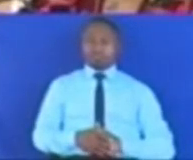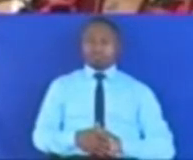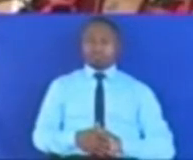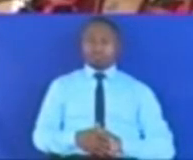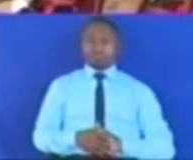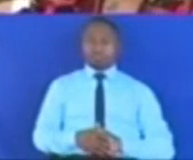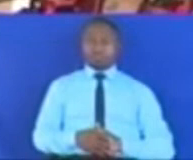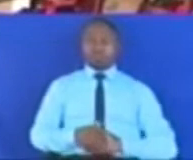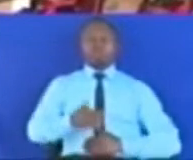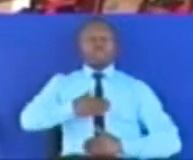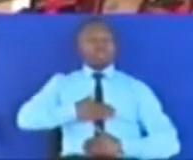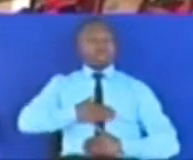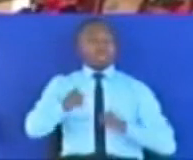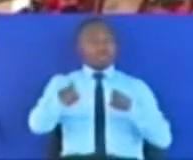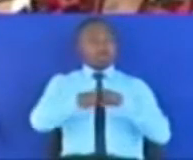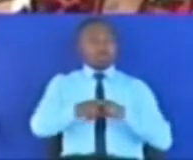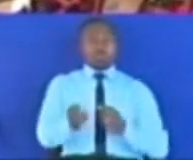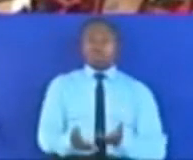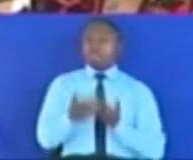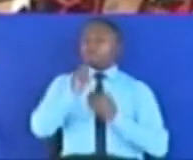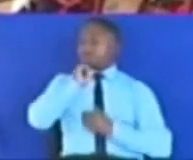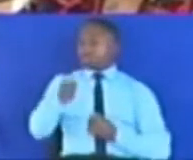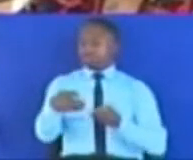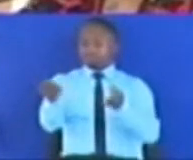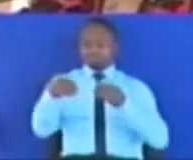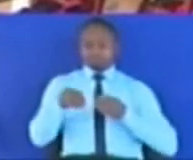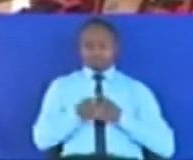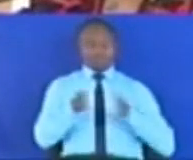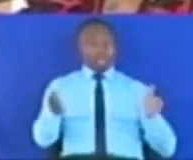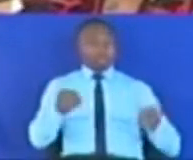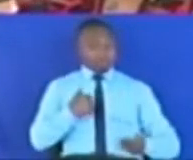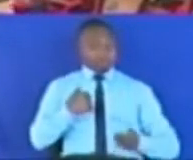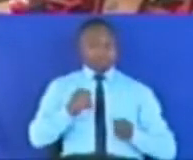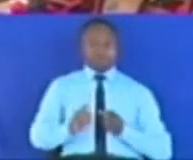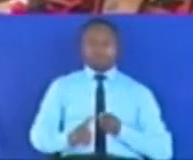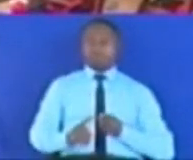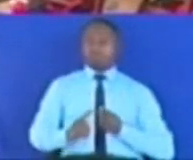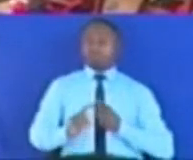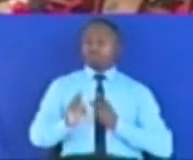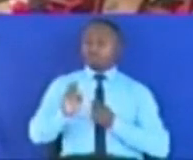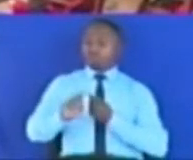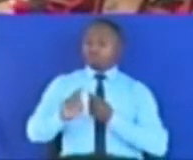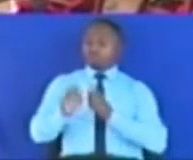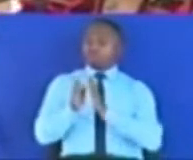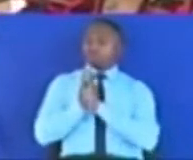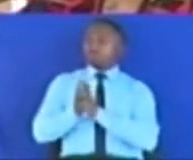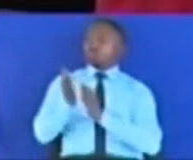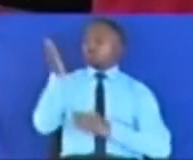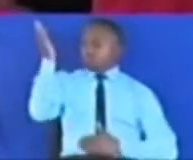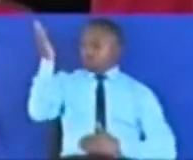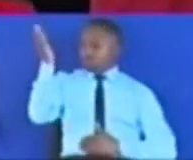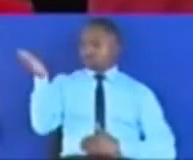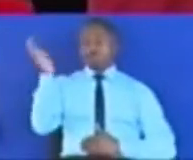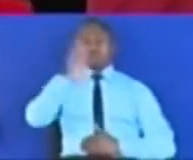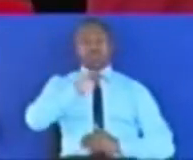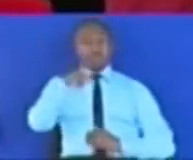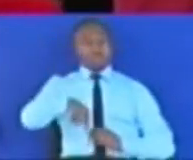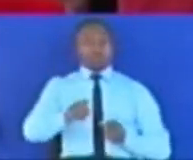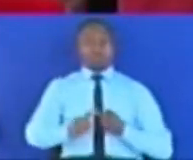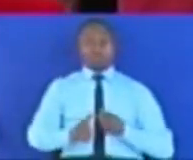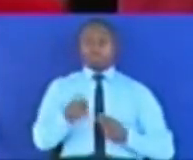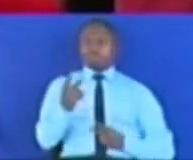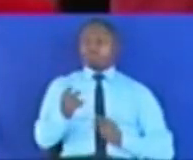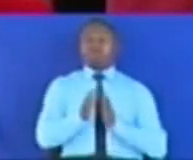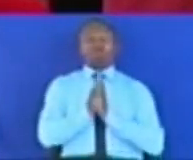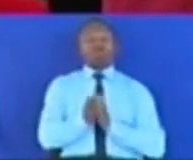Asante sana ndugu naibu speaker kwa kunipa nafasi hii. Kwanza nimshukuru Mwenyezi Mungu kwa siku ya leo. Pili ni kushukuru